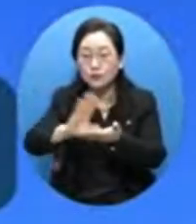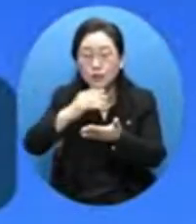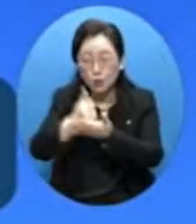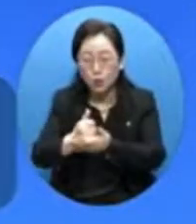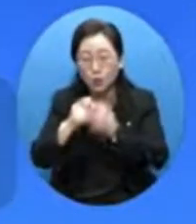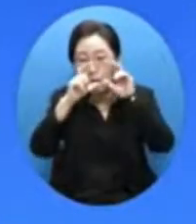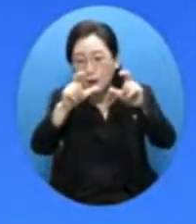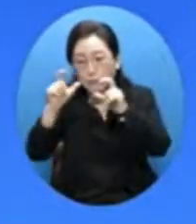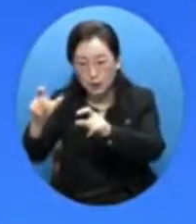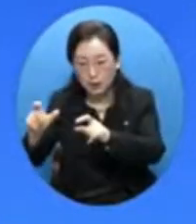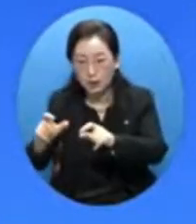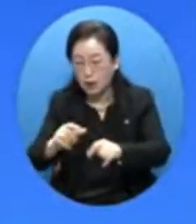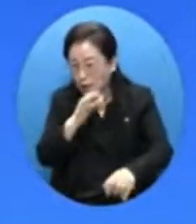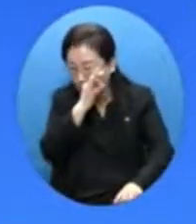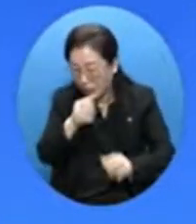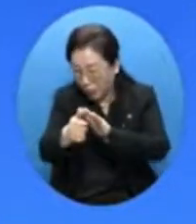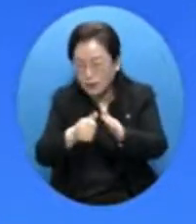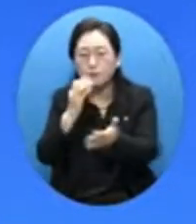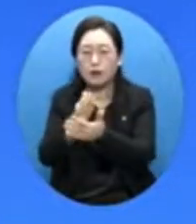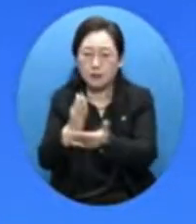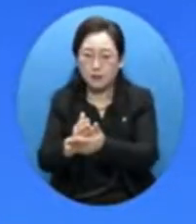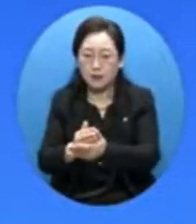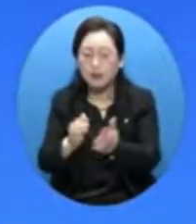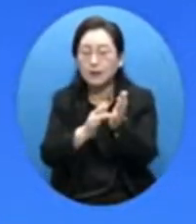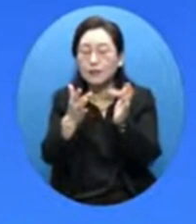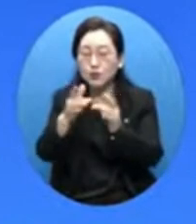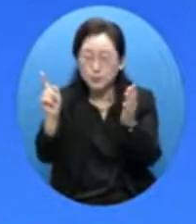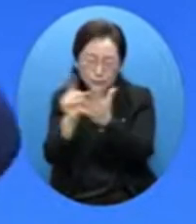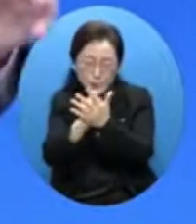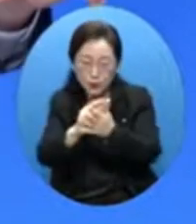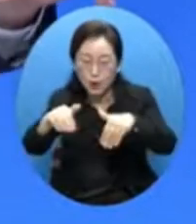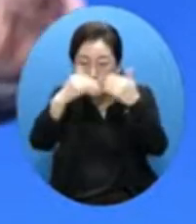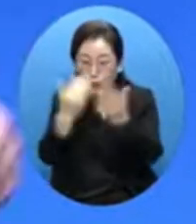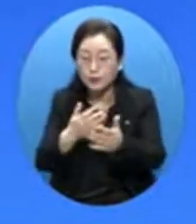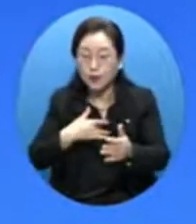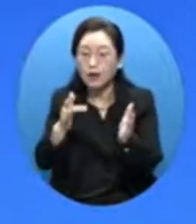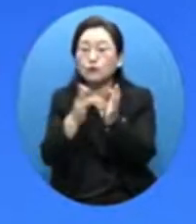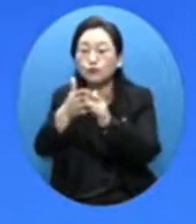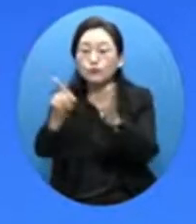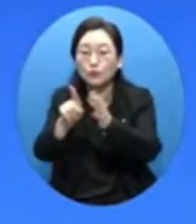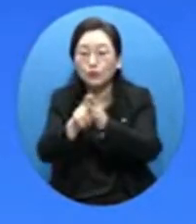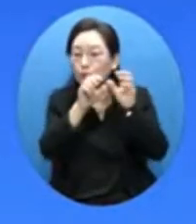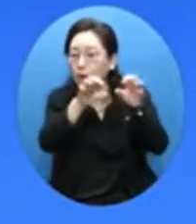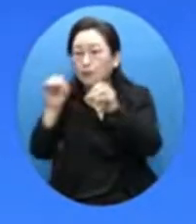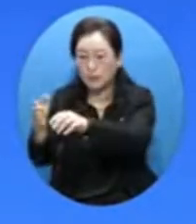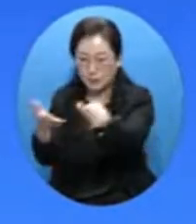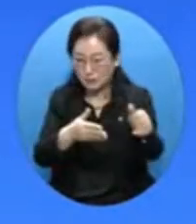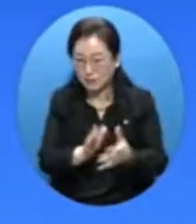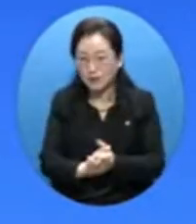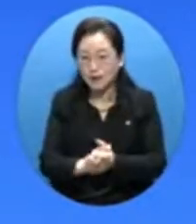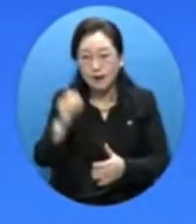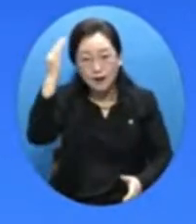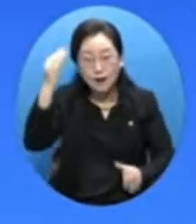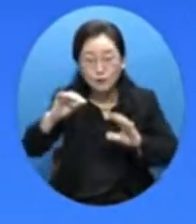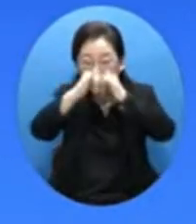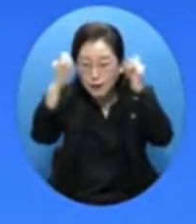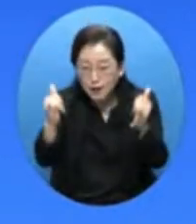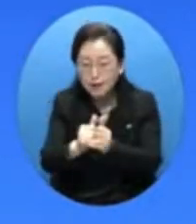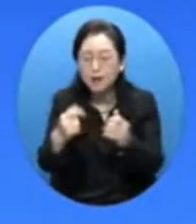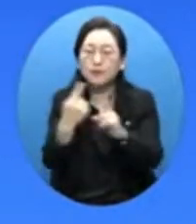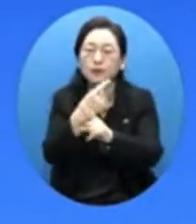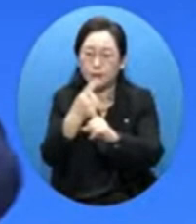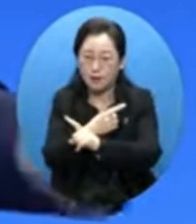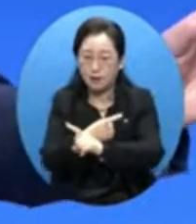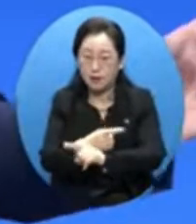부끄러워하지 않게 되기를 바랍니다. 여러분 만난 모든 사람에게 예수님이 여러분의 구세주인 것을 고백하시기 바랍니다. 그래서 우리 한국사회를 변화시켜야 됩니다.